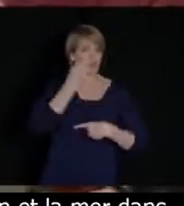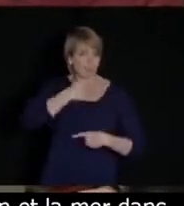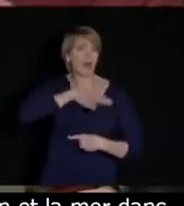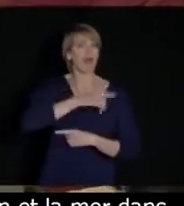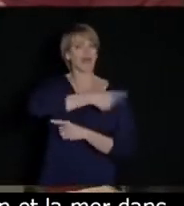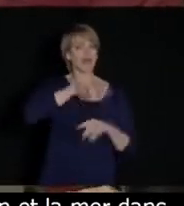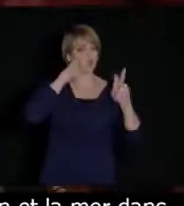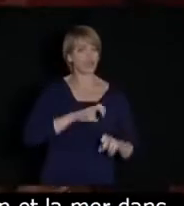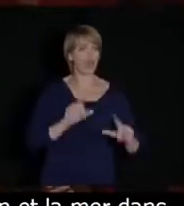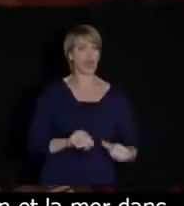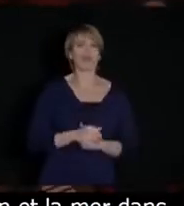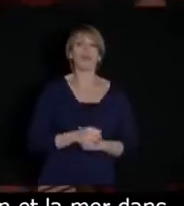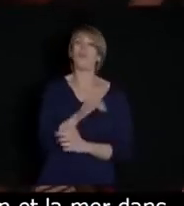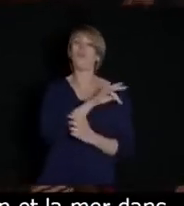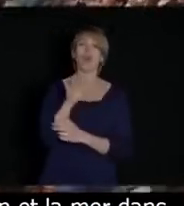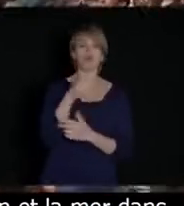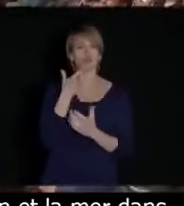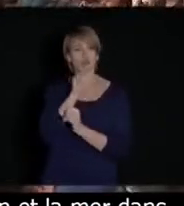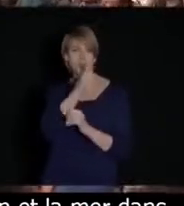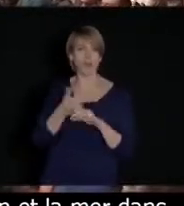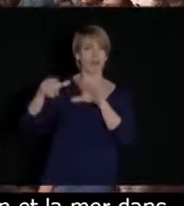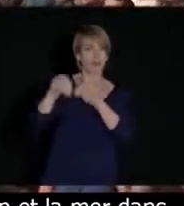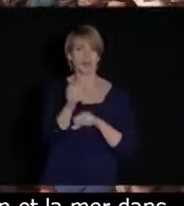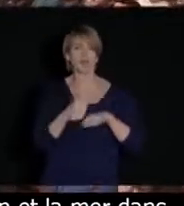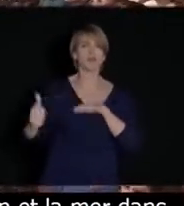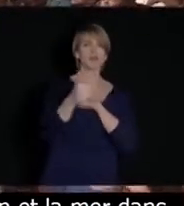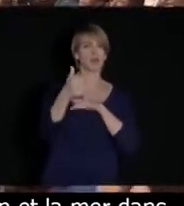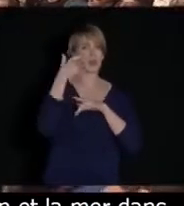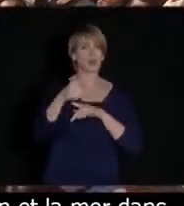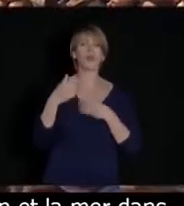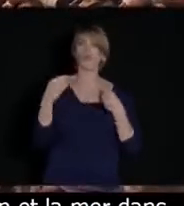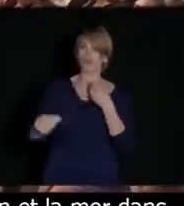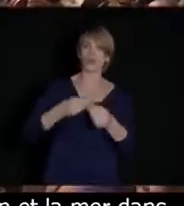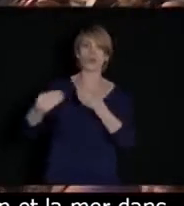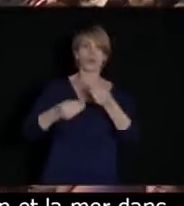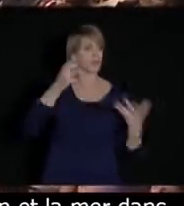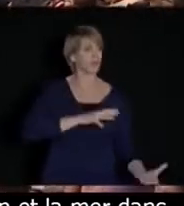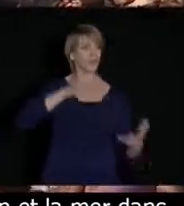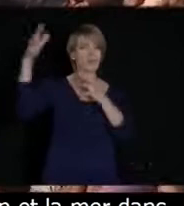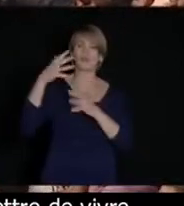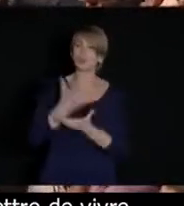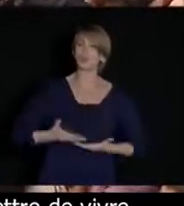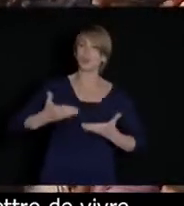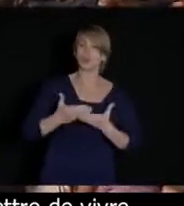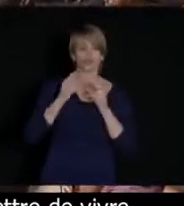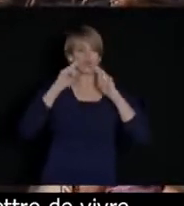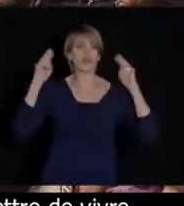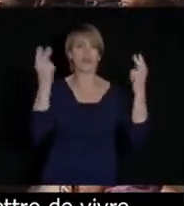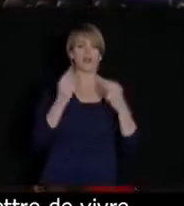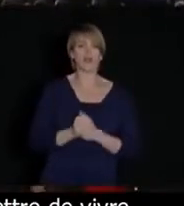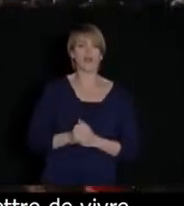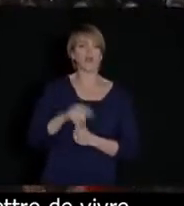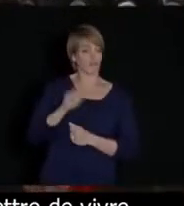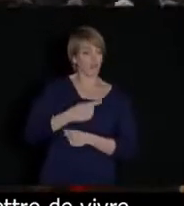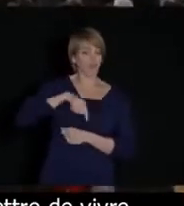a vécu aujourd'hui grâce à ces inventions. La France doit être à la tête des missions partout